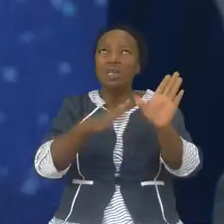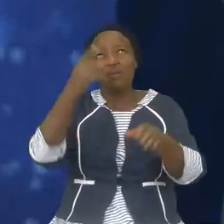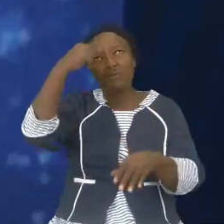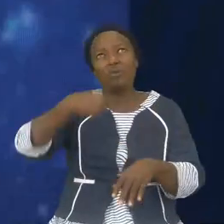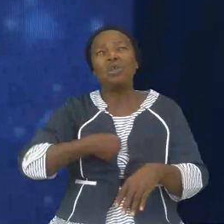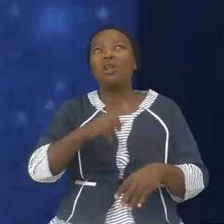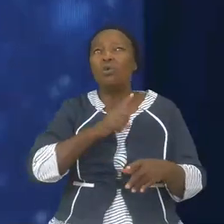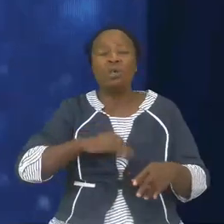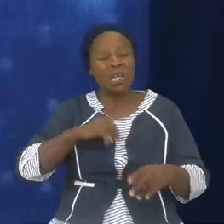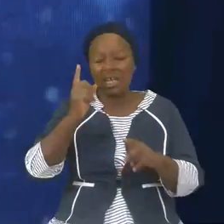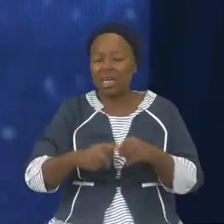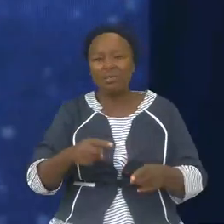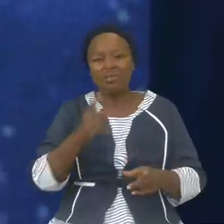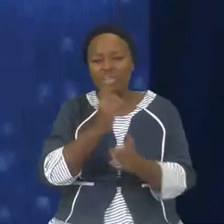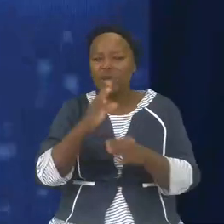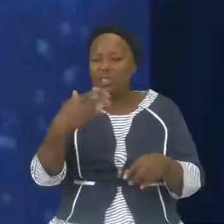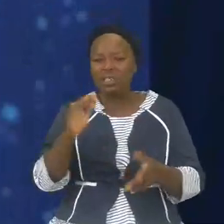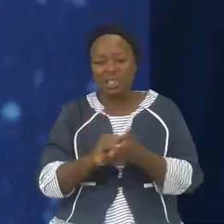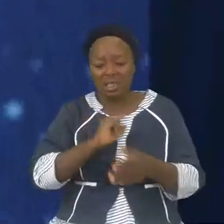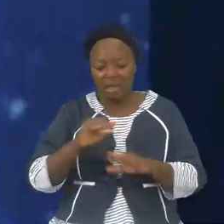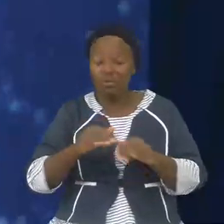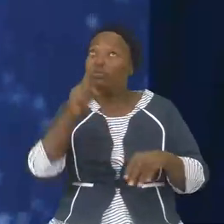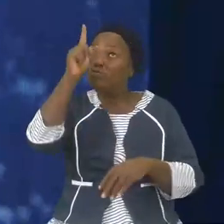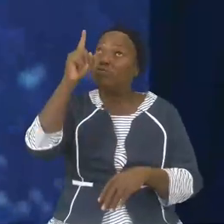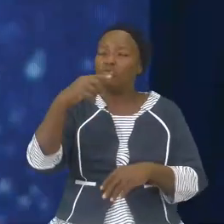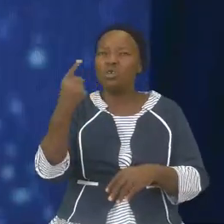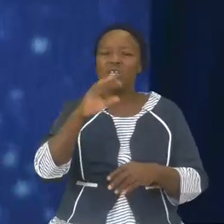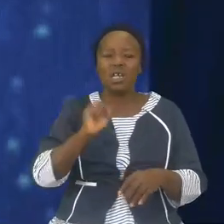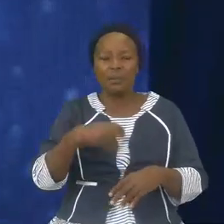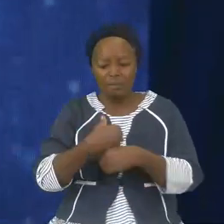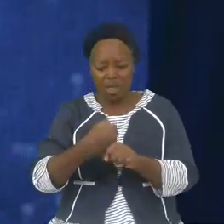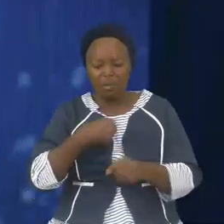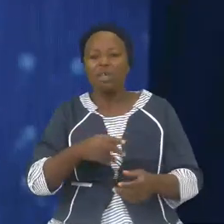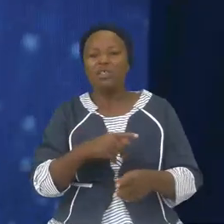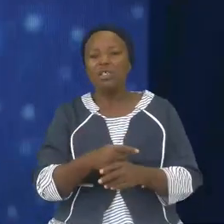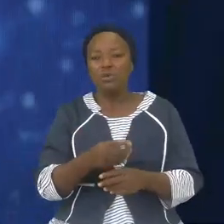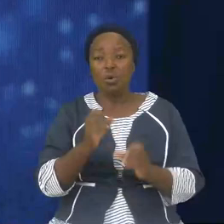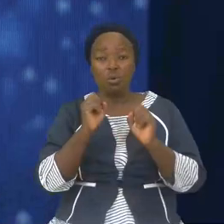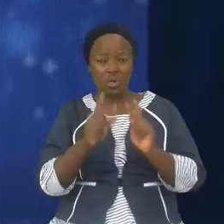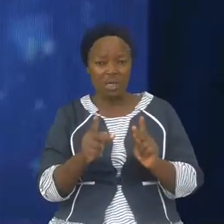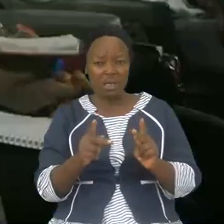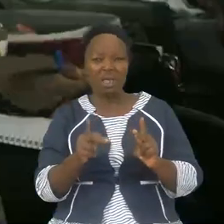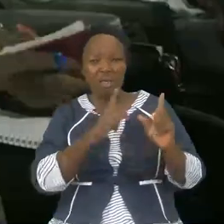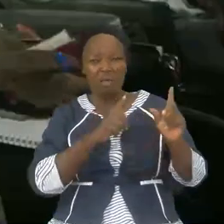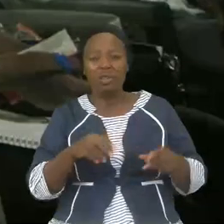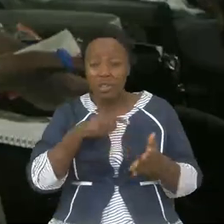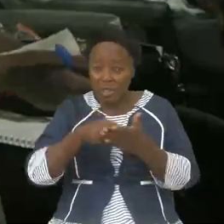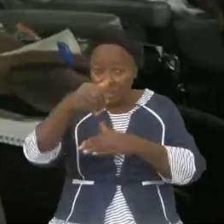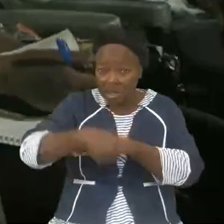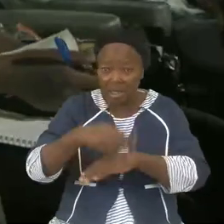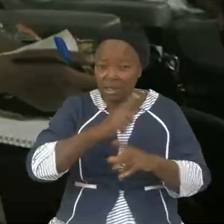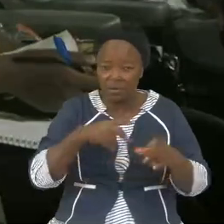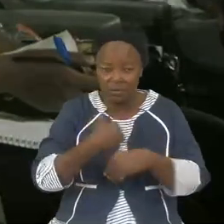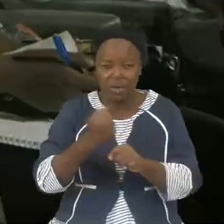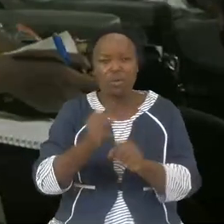mort pour moi. Je ne peux pas justifier les choses que je fais. C'est toi seul qui peux me rendre juste. Ce jour, il va